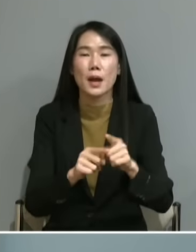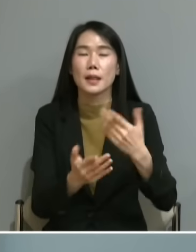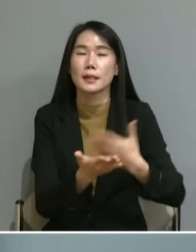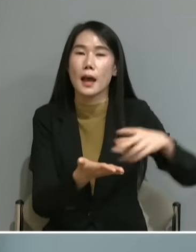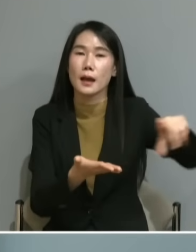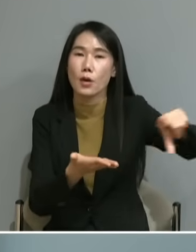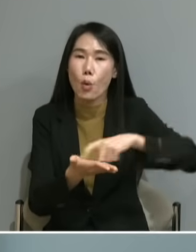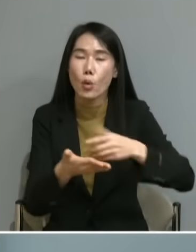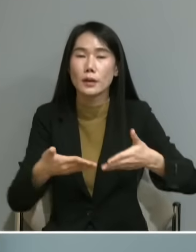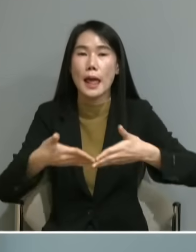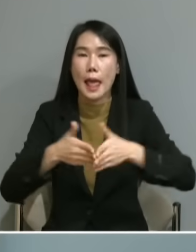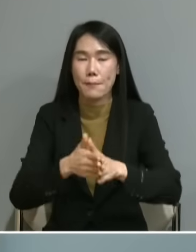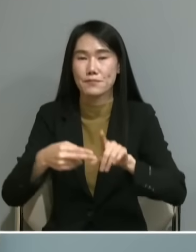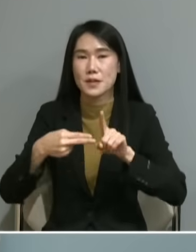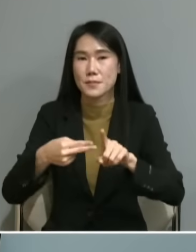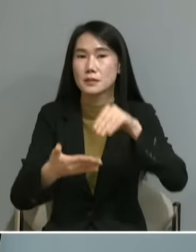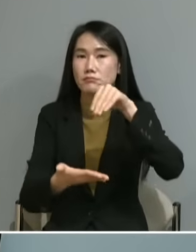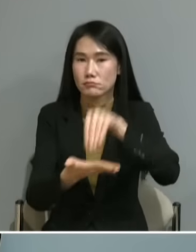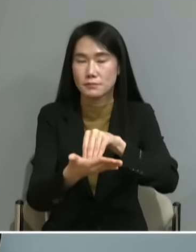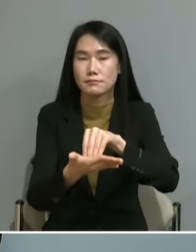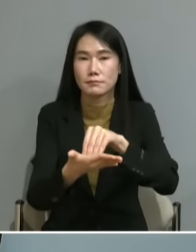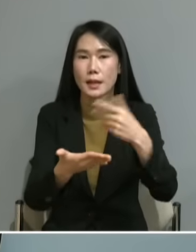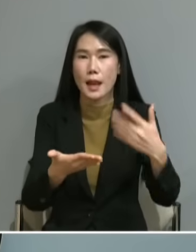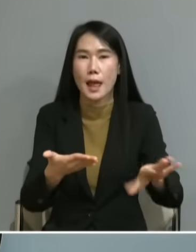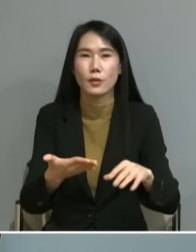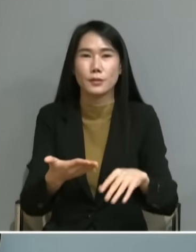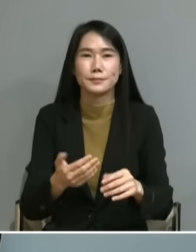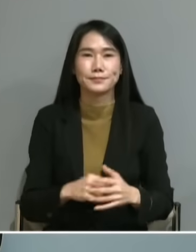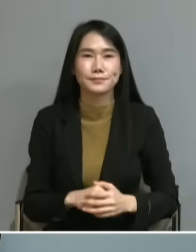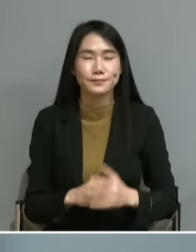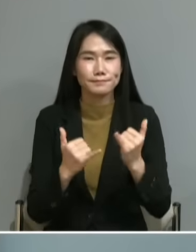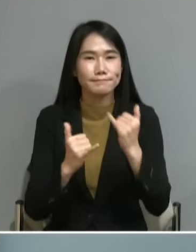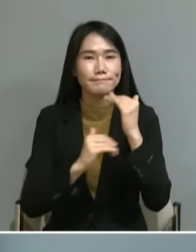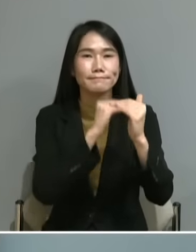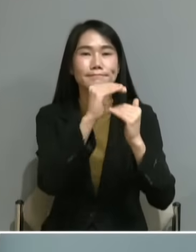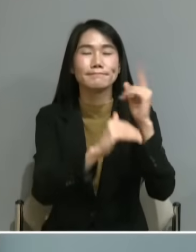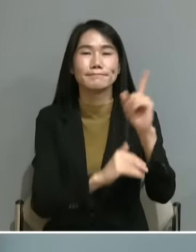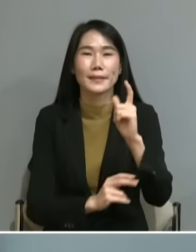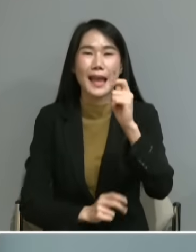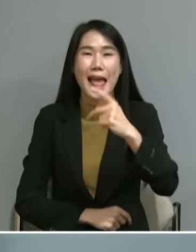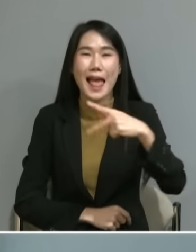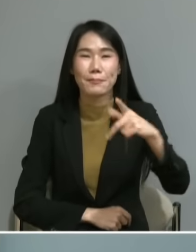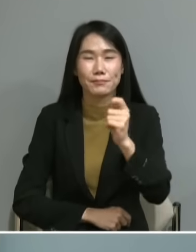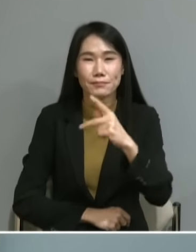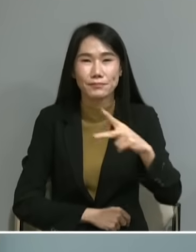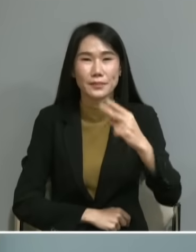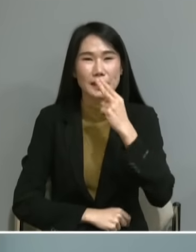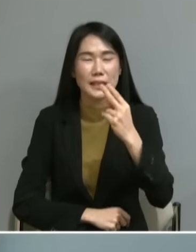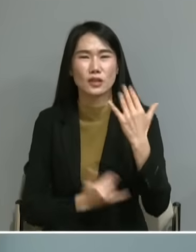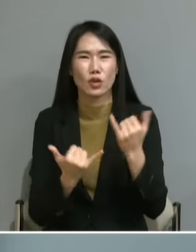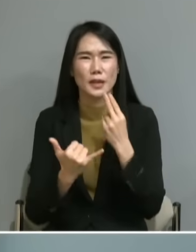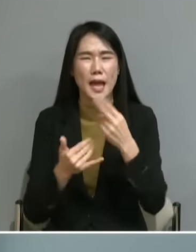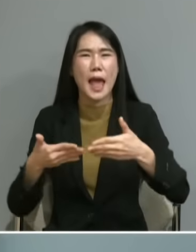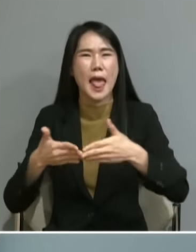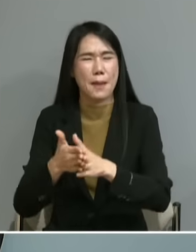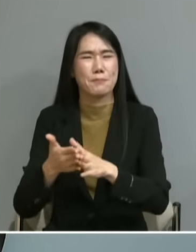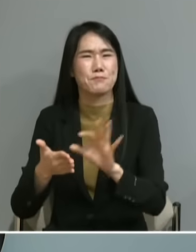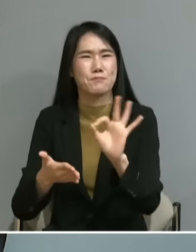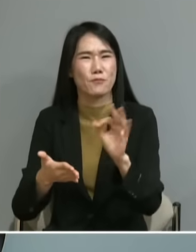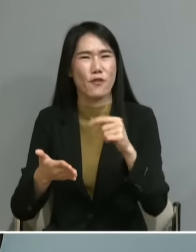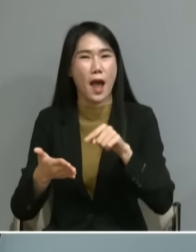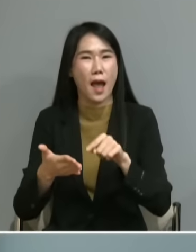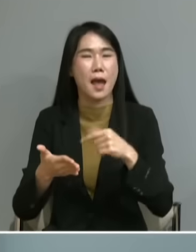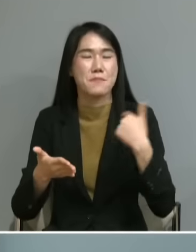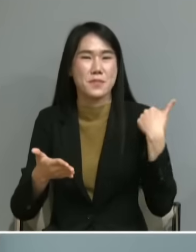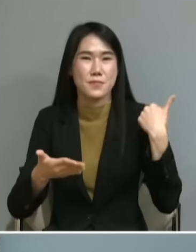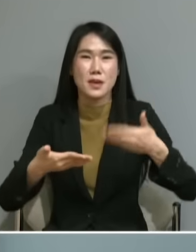ปในดิจิตอลวอลเล็ตเนี่ยนะครับเราจะพัฒนาแอปพลิเคชันที่มีอยู่แล้วสุดท้ายนะครับก็คือตั